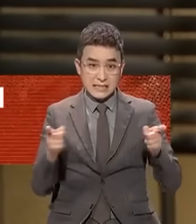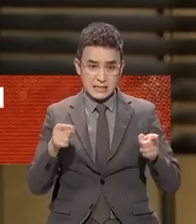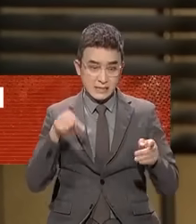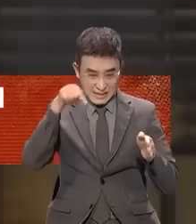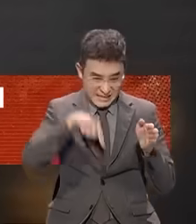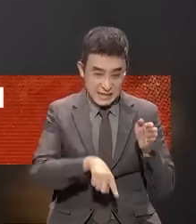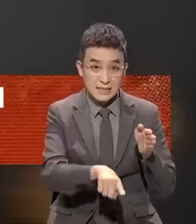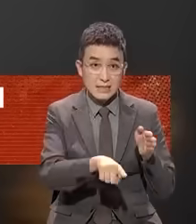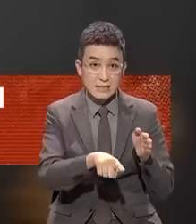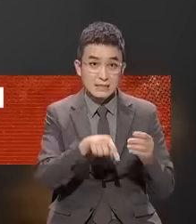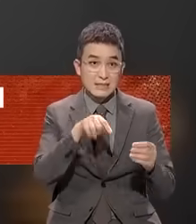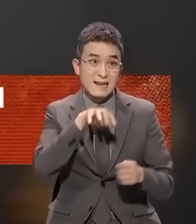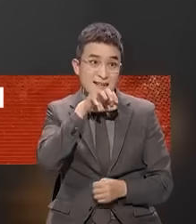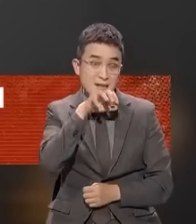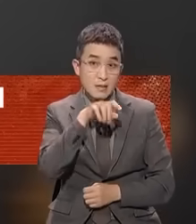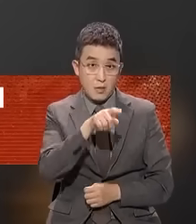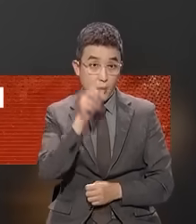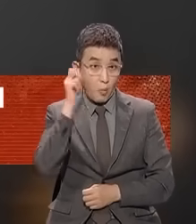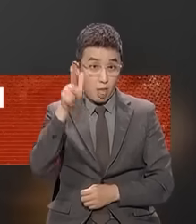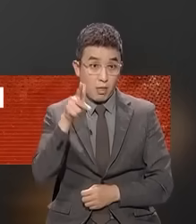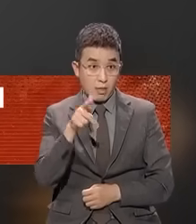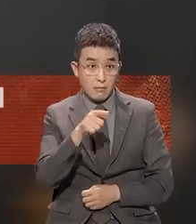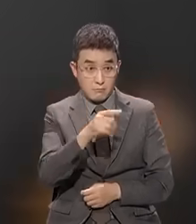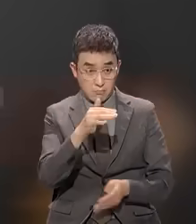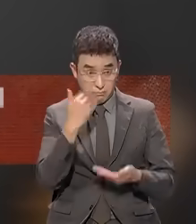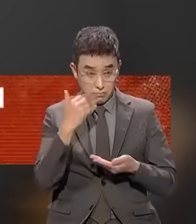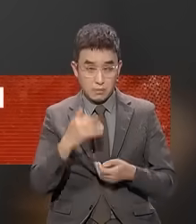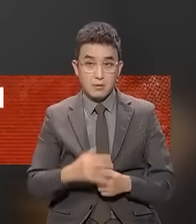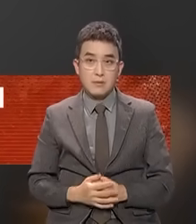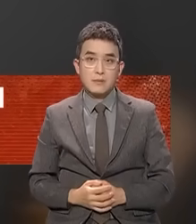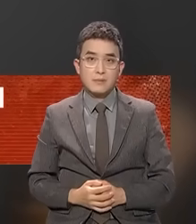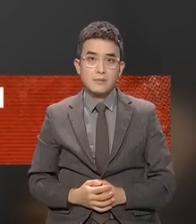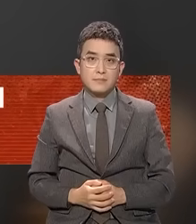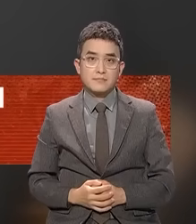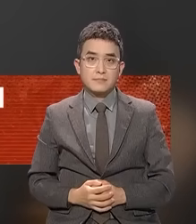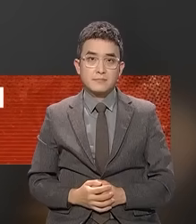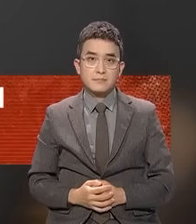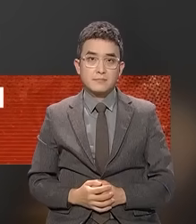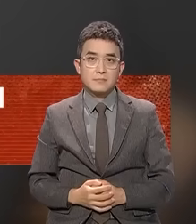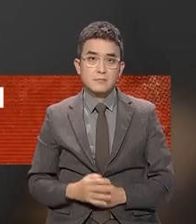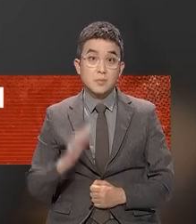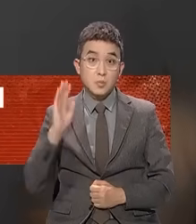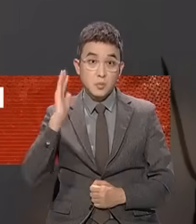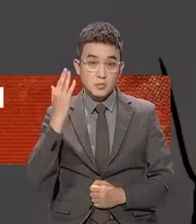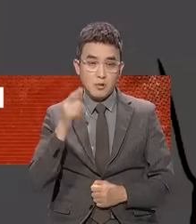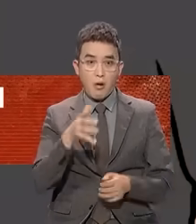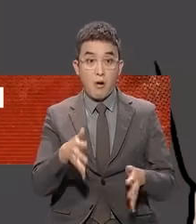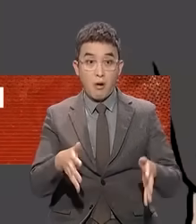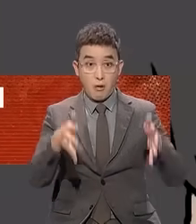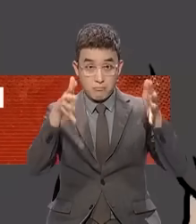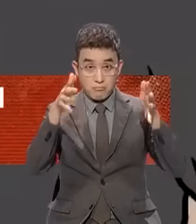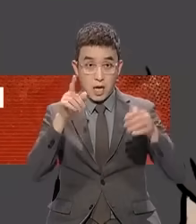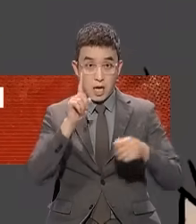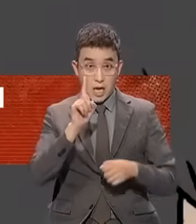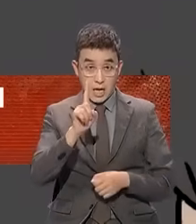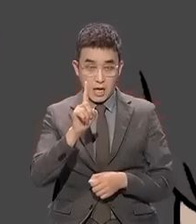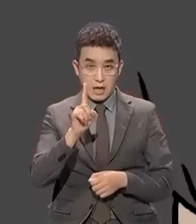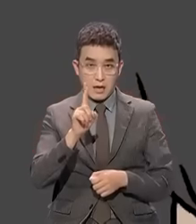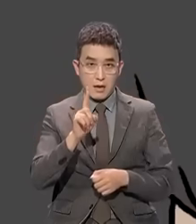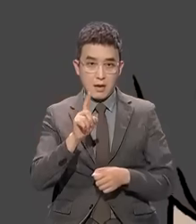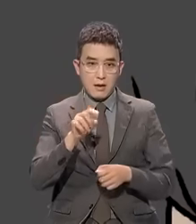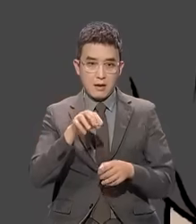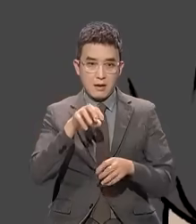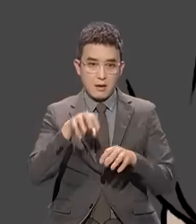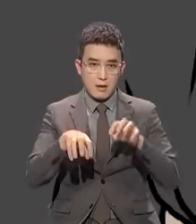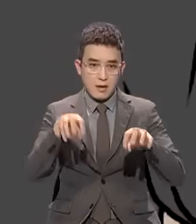내려갔다랍니다. 근데 그쪽에서 호텔 측에서 얘기하는 게, 아, 이게 요즘 그런 데가 가끔 있거든요. 건물은 하나인데 내부에 호텔이라는 업체들은